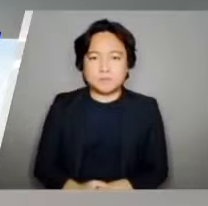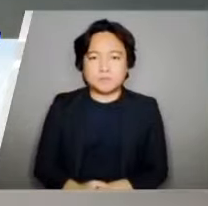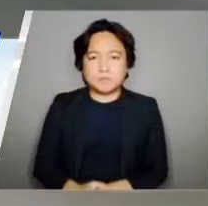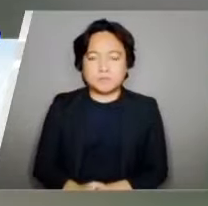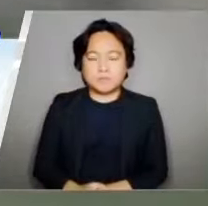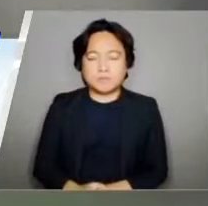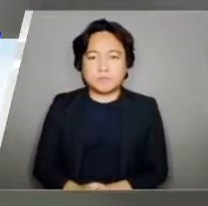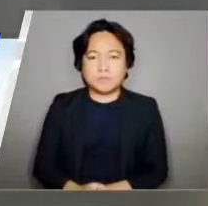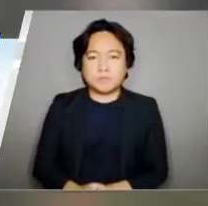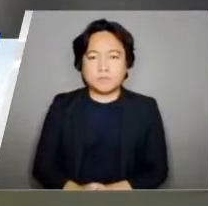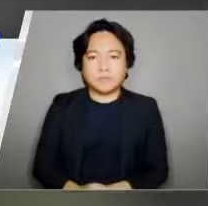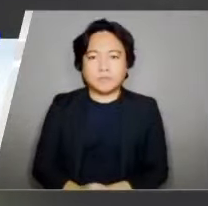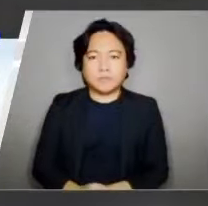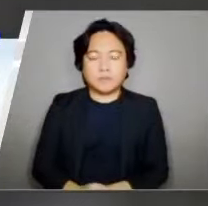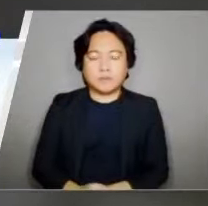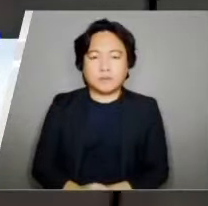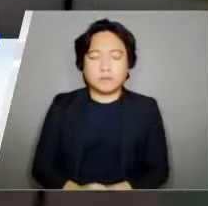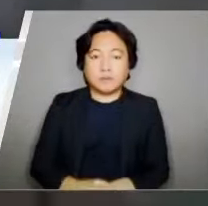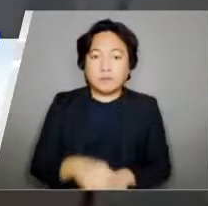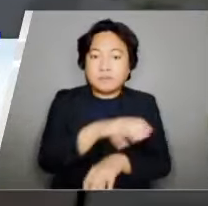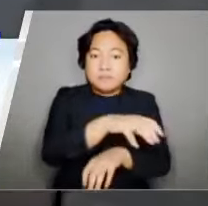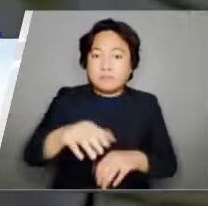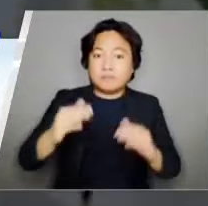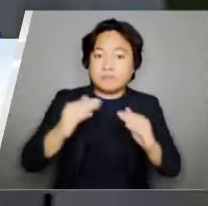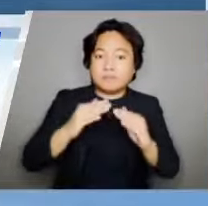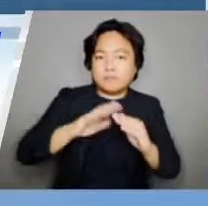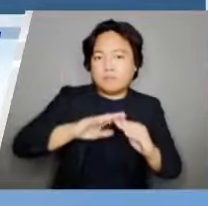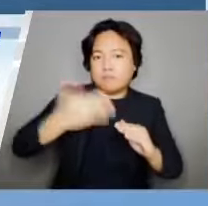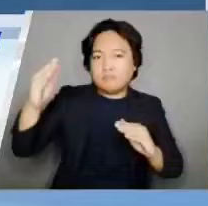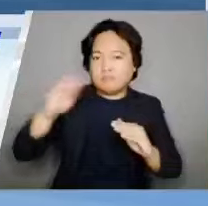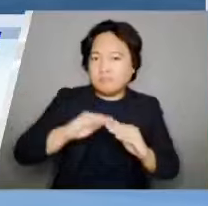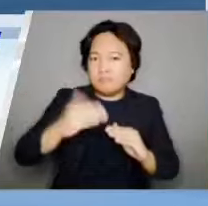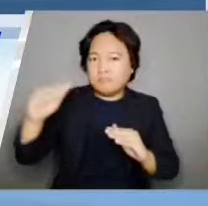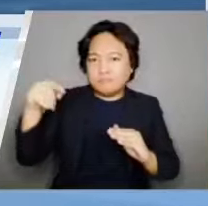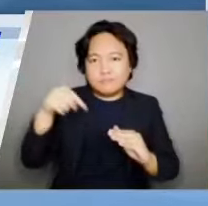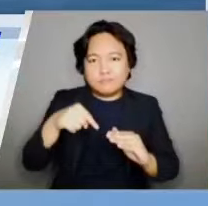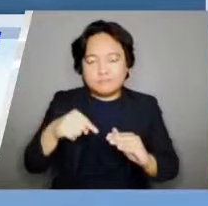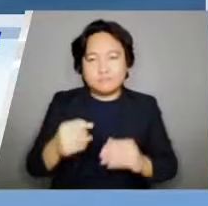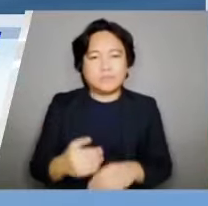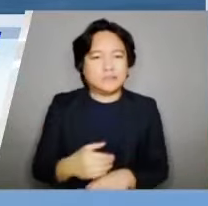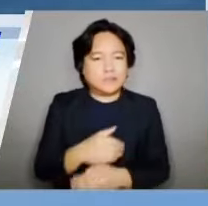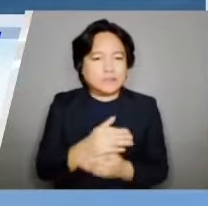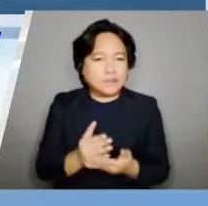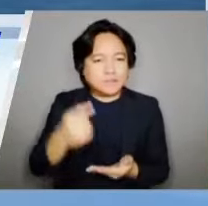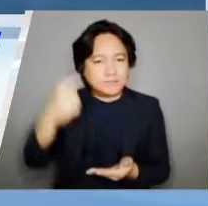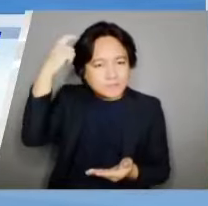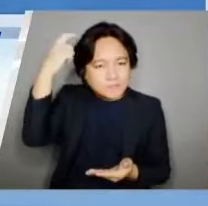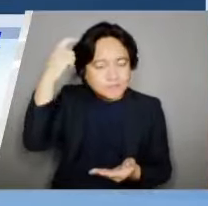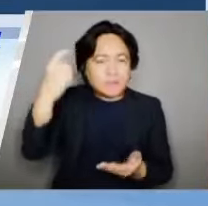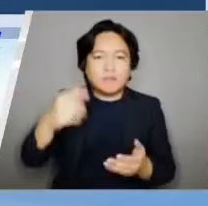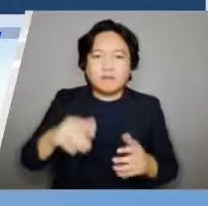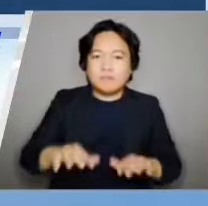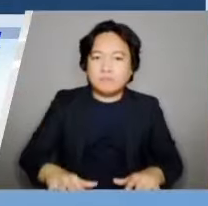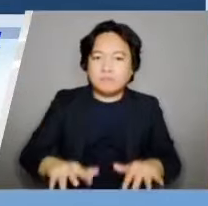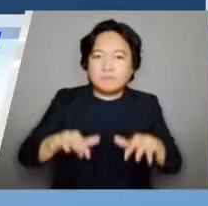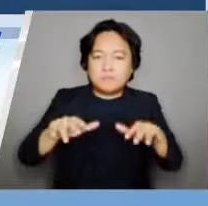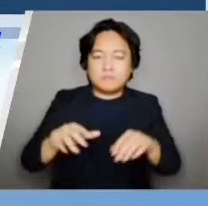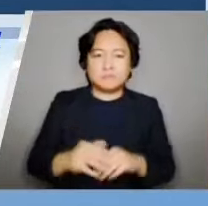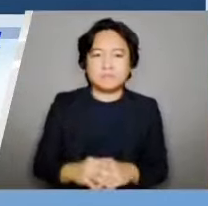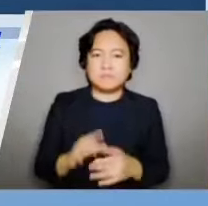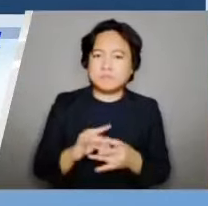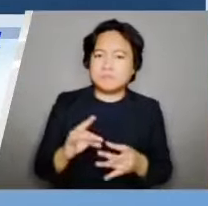Nagliparan naman ang yero sa bayan ng Sabtang. May ilang parte sa Batanes ang nalubog sa baha, pero ayon sa Batanes